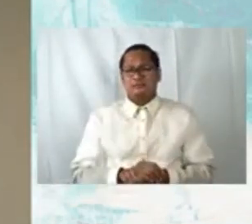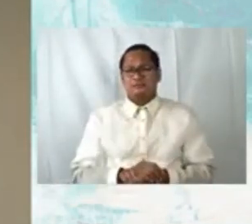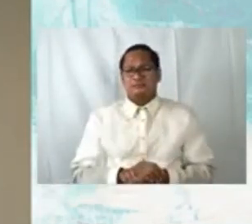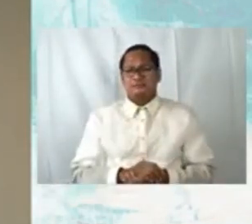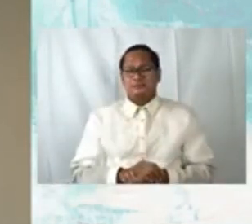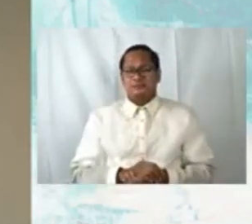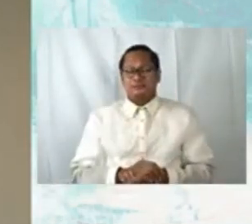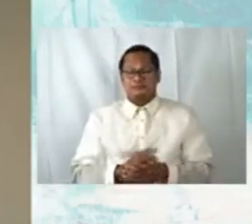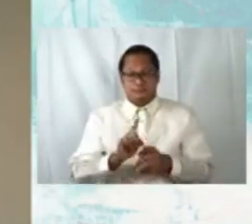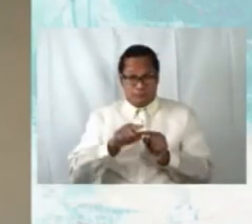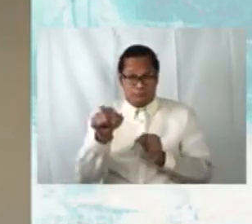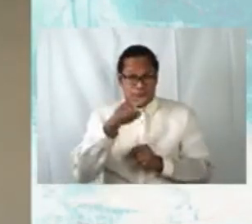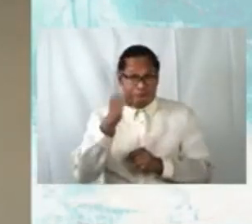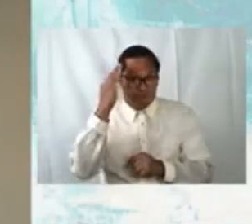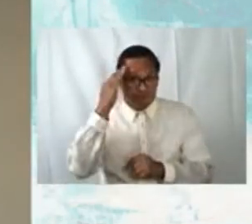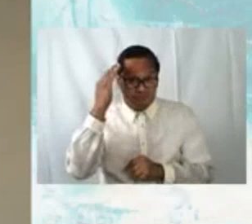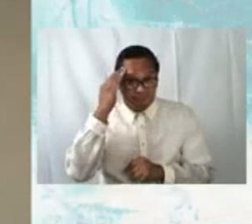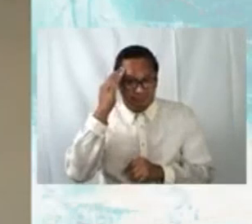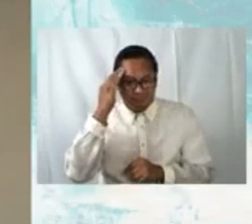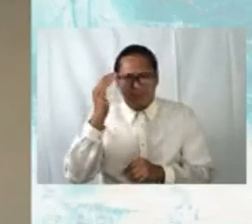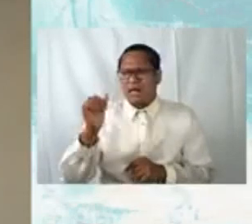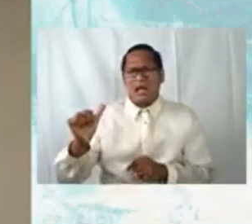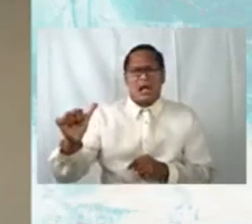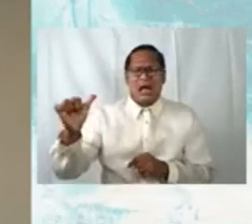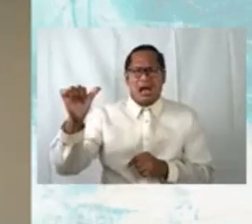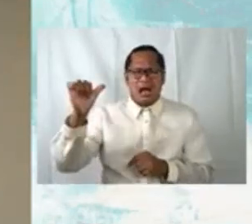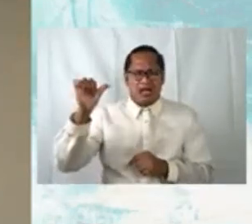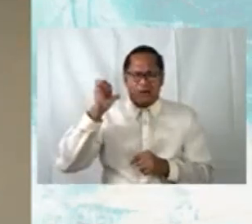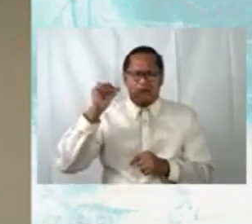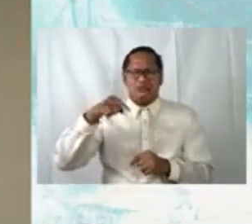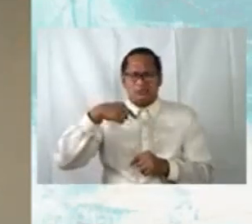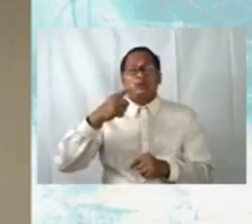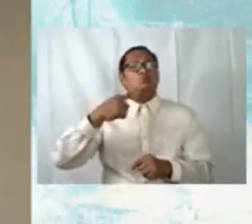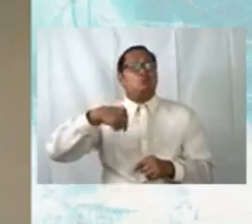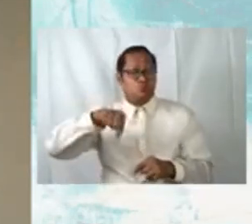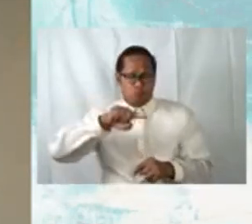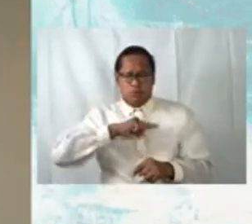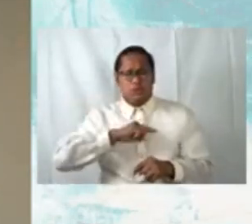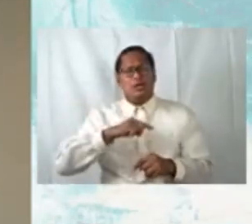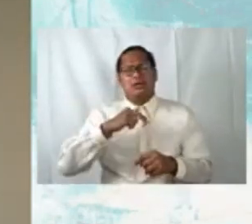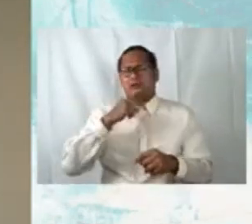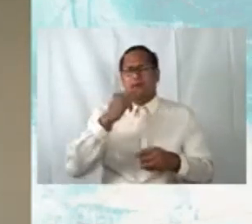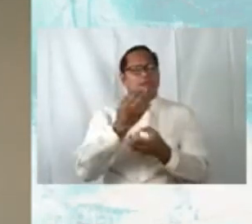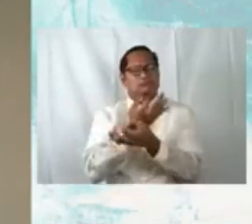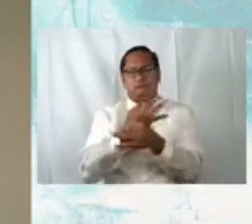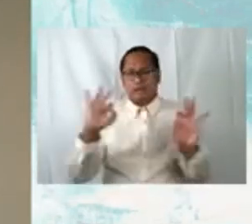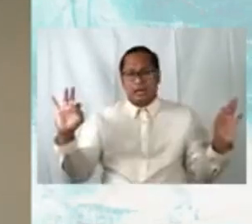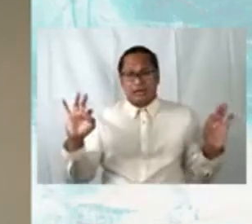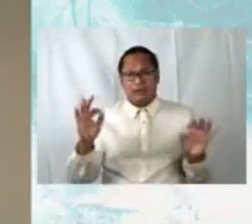Pero alam nyo, ayokong sabihin hindi tayo malaya. Bakit?